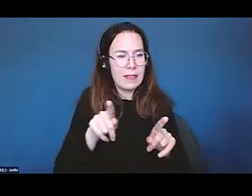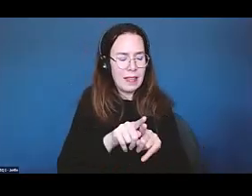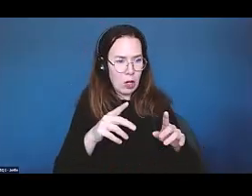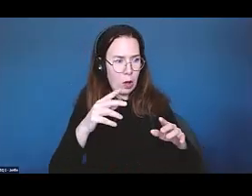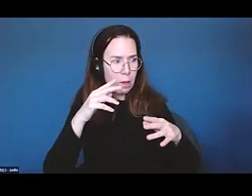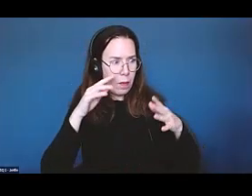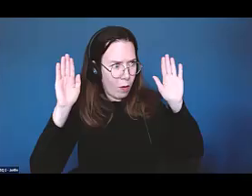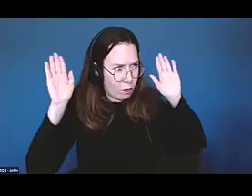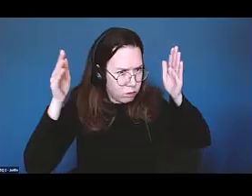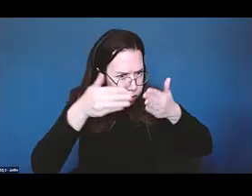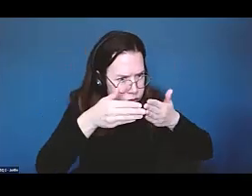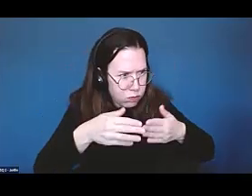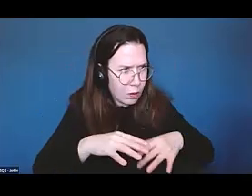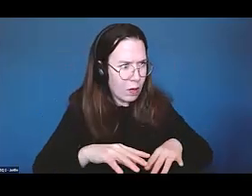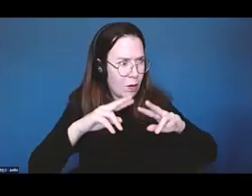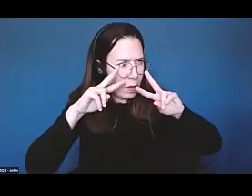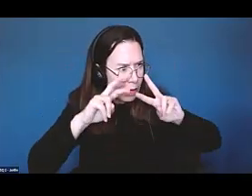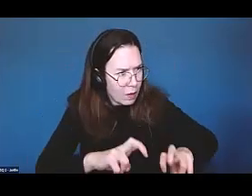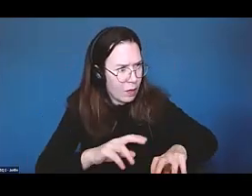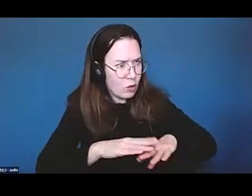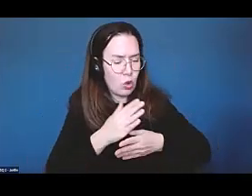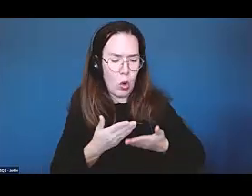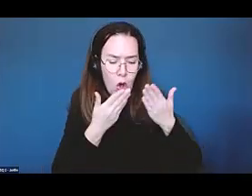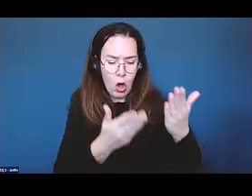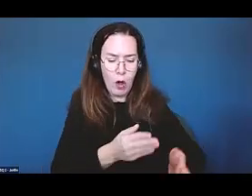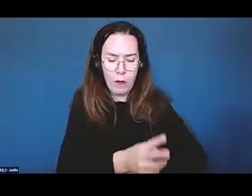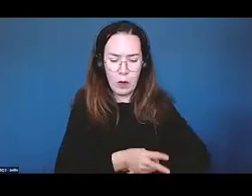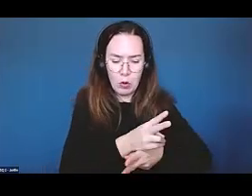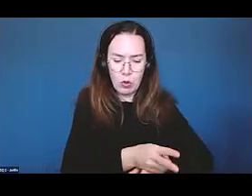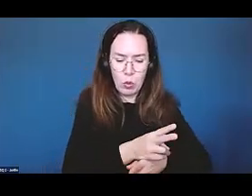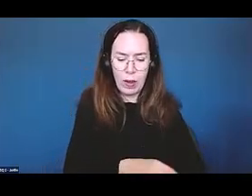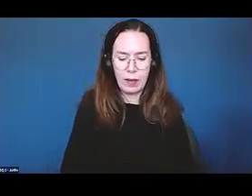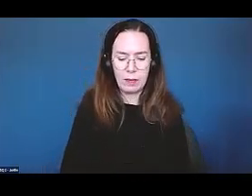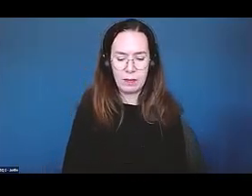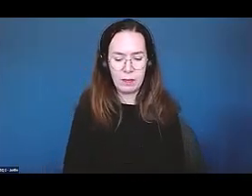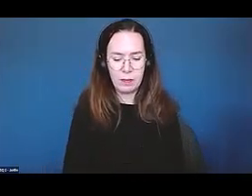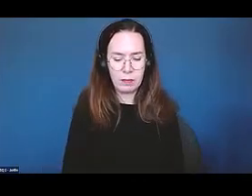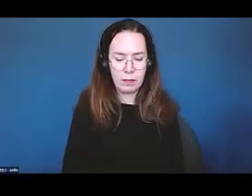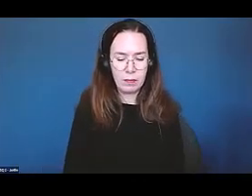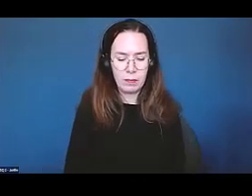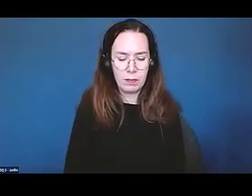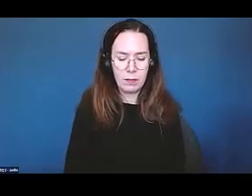une lentille pour la conception et la fourniture de soins.